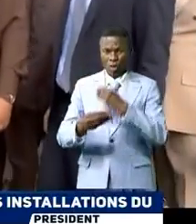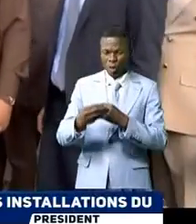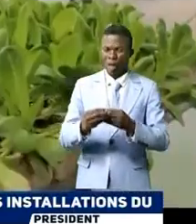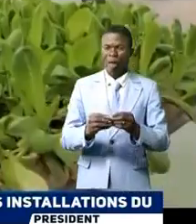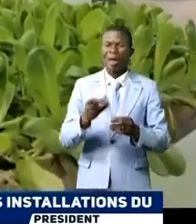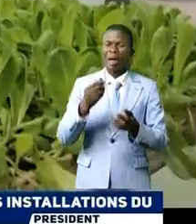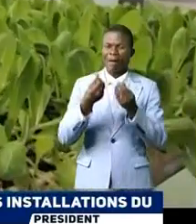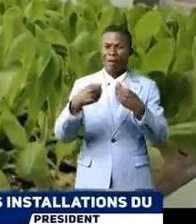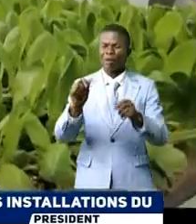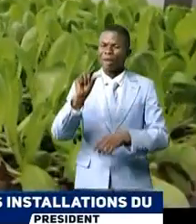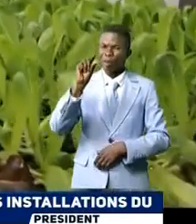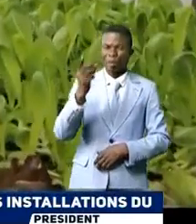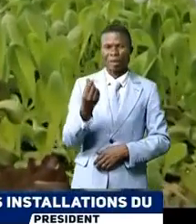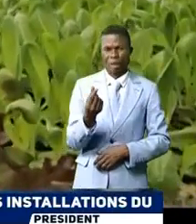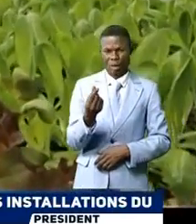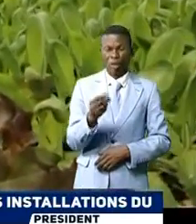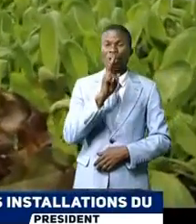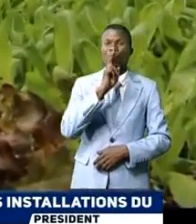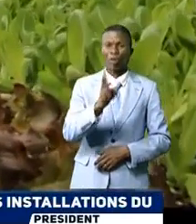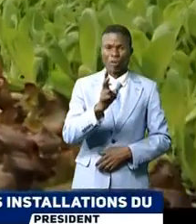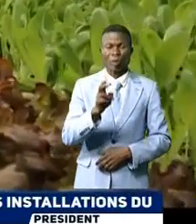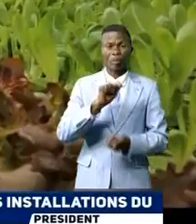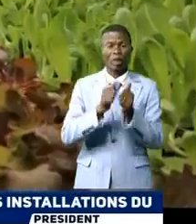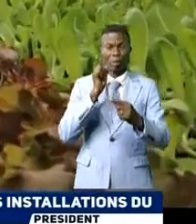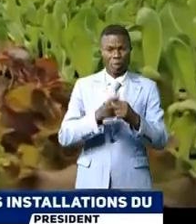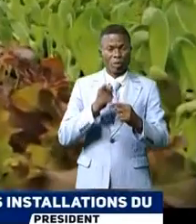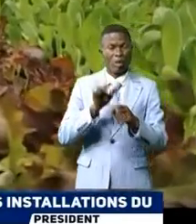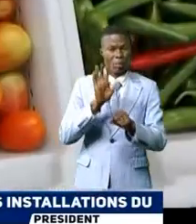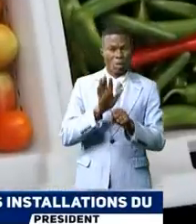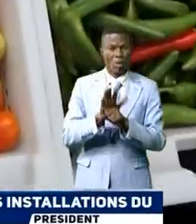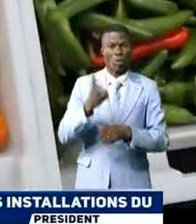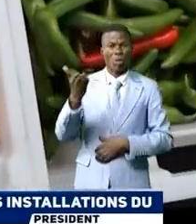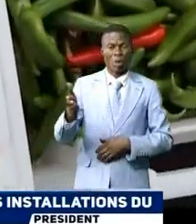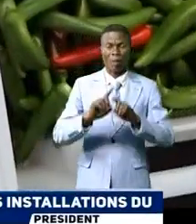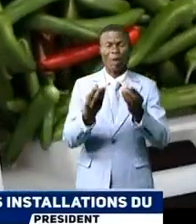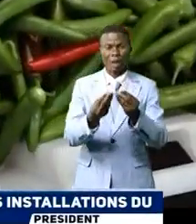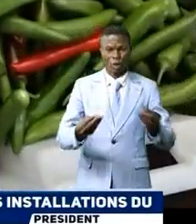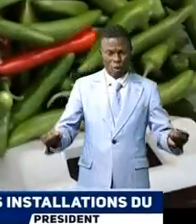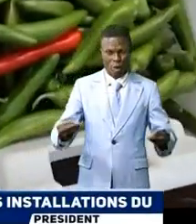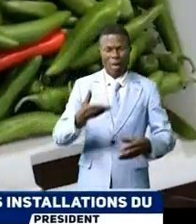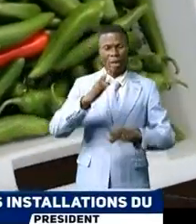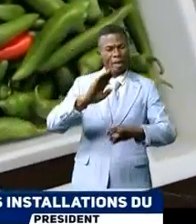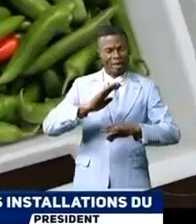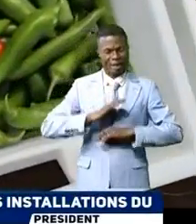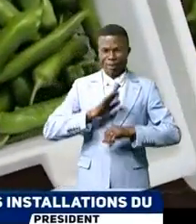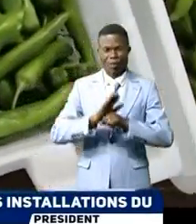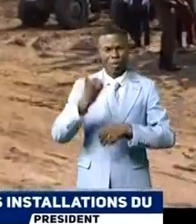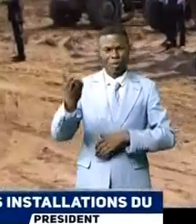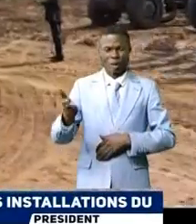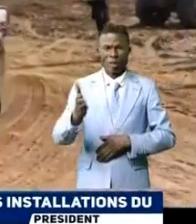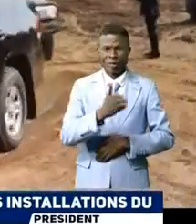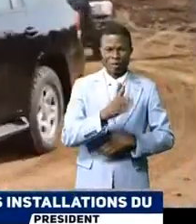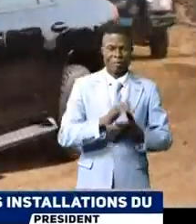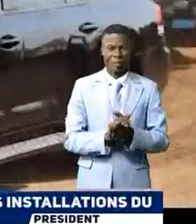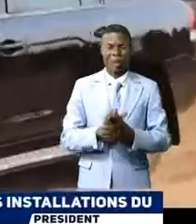prix abordables. Il est certain que les difficultés sont énormes, mais les résultats sont satisfaisants.